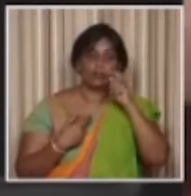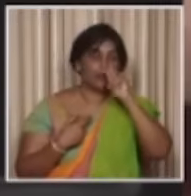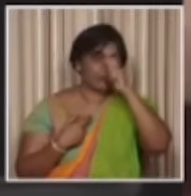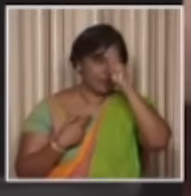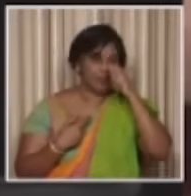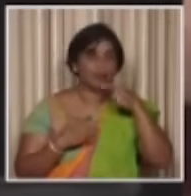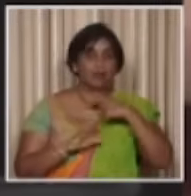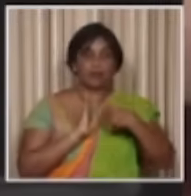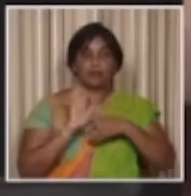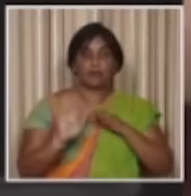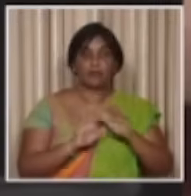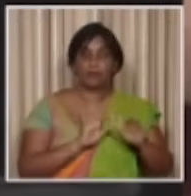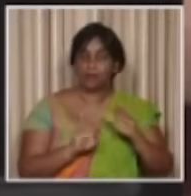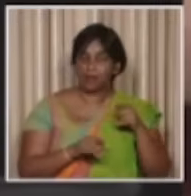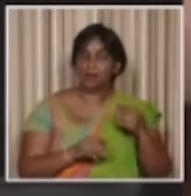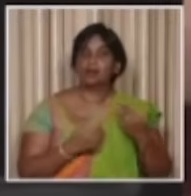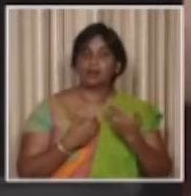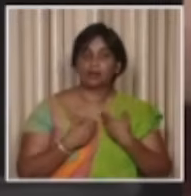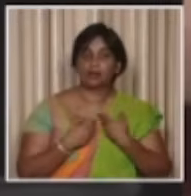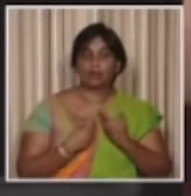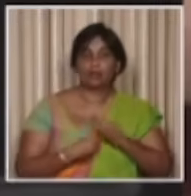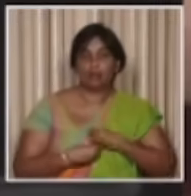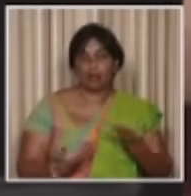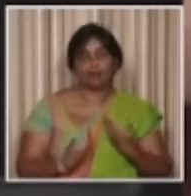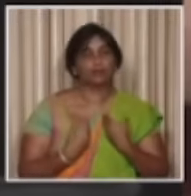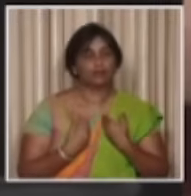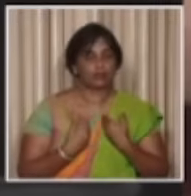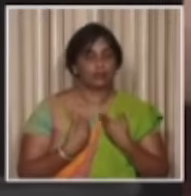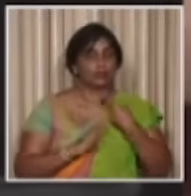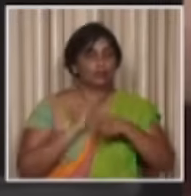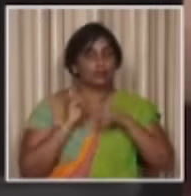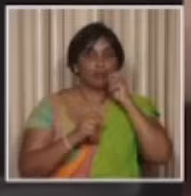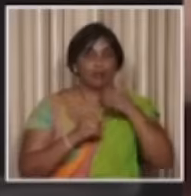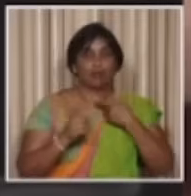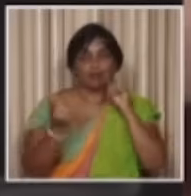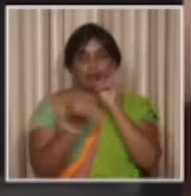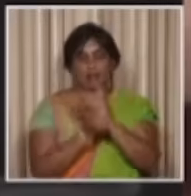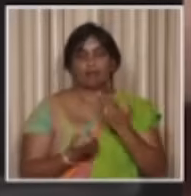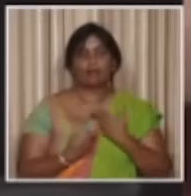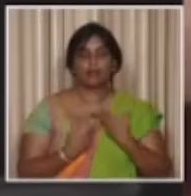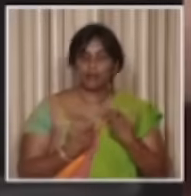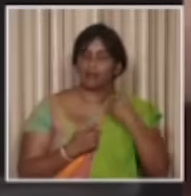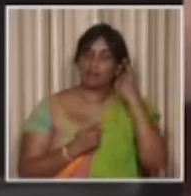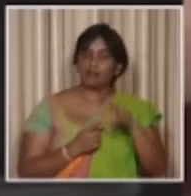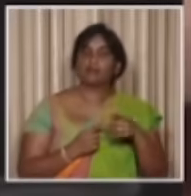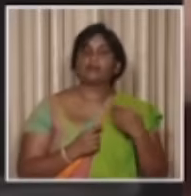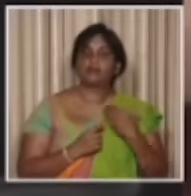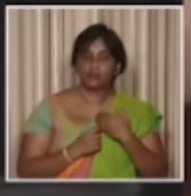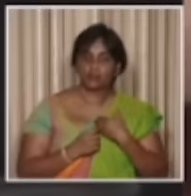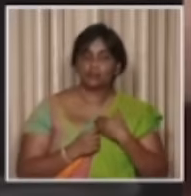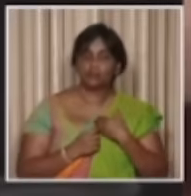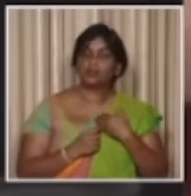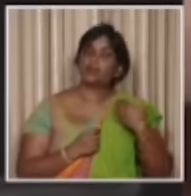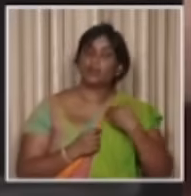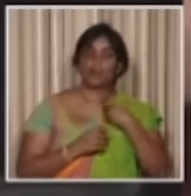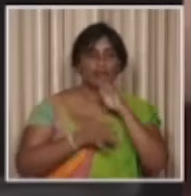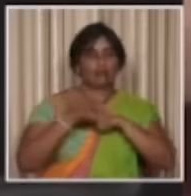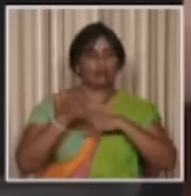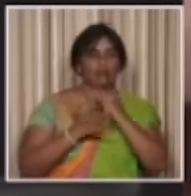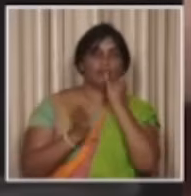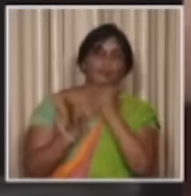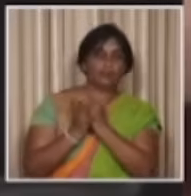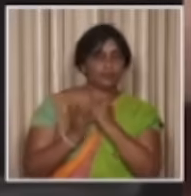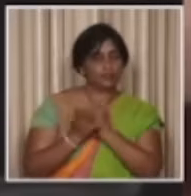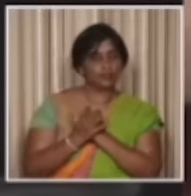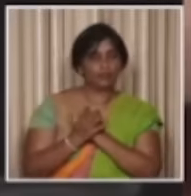බාප්පයි මේ රට පාලනය කරලා අපේ රැදි ගලවලා තියෙන්නේ. රටේ ජනතාව ගාවට අපිට යන්න බෑ. ඒ හින්දා අපි මේ අපි අයවැය විවේචනය